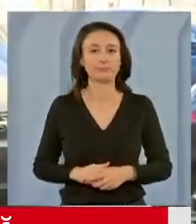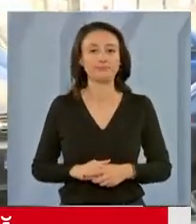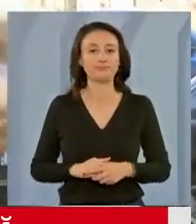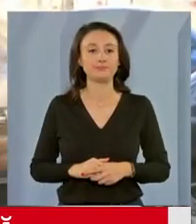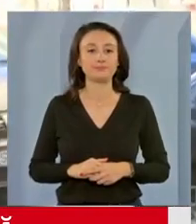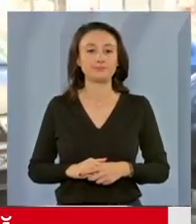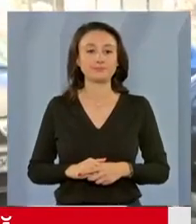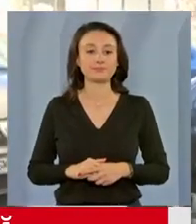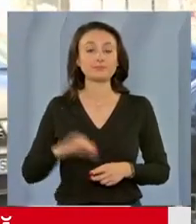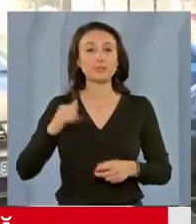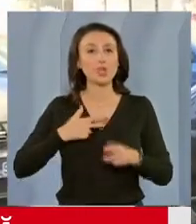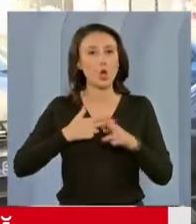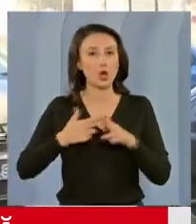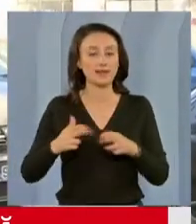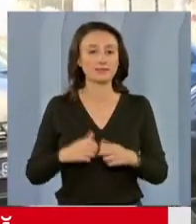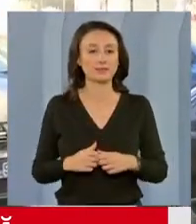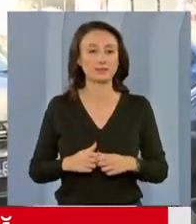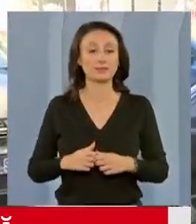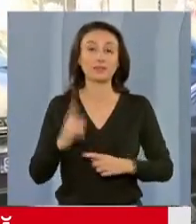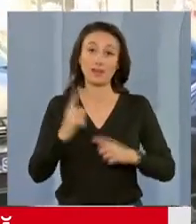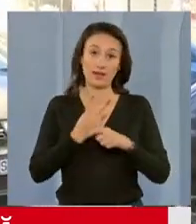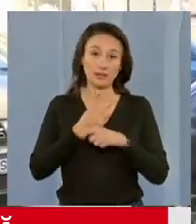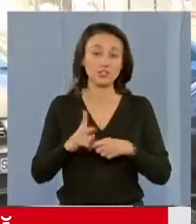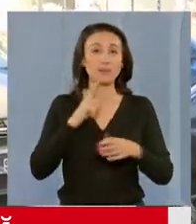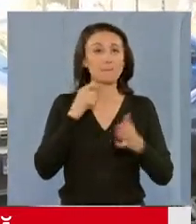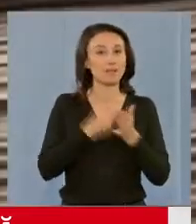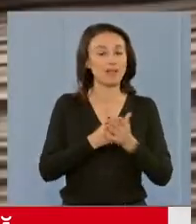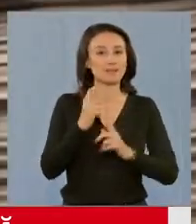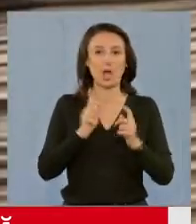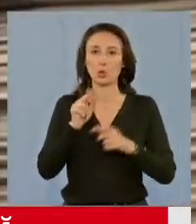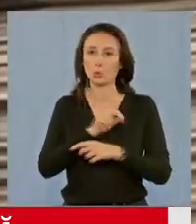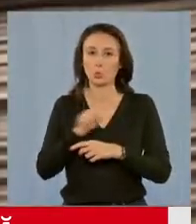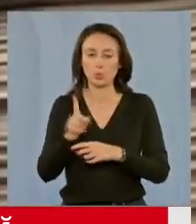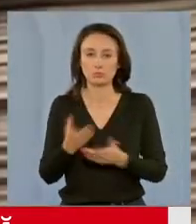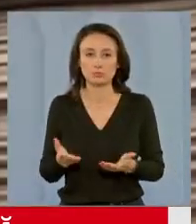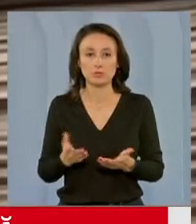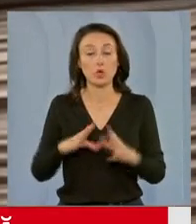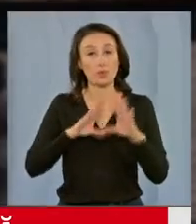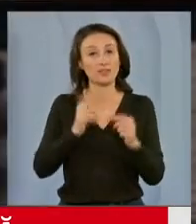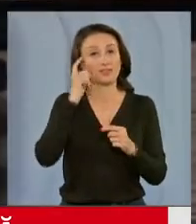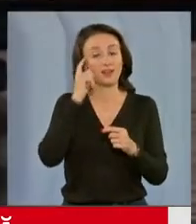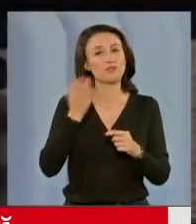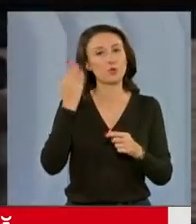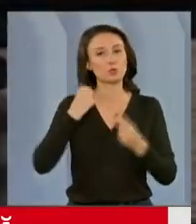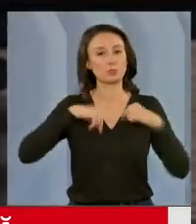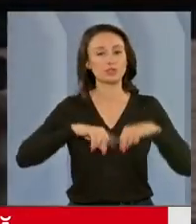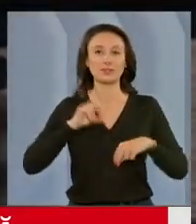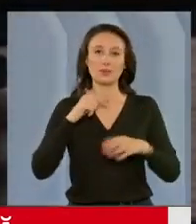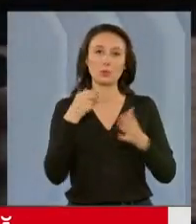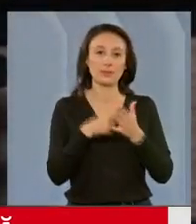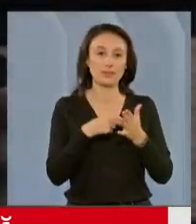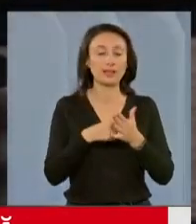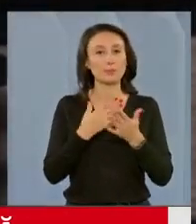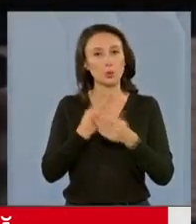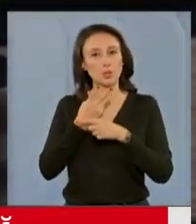Și drept. Da? Dacă a greșit să plătească, dacă nu, nu. Românii sunt de părere că fostul președinte trebuie să plătească